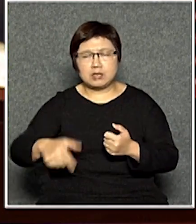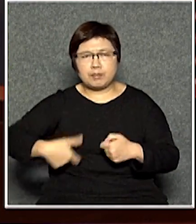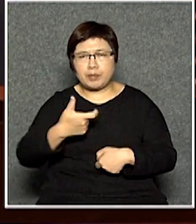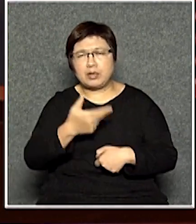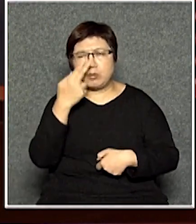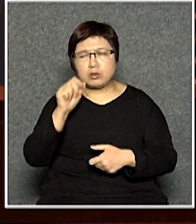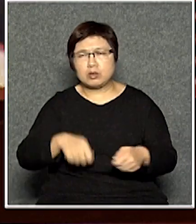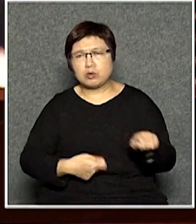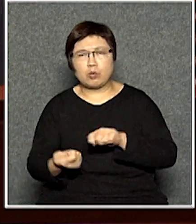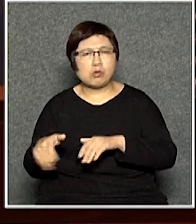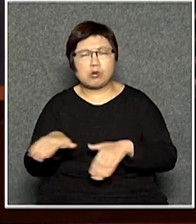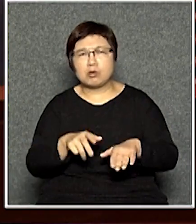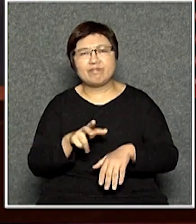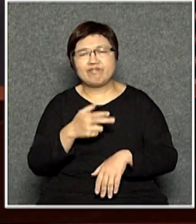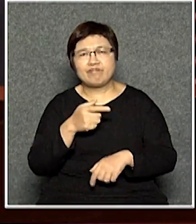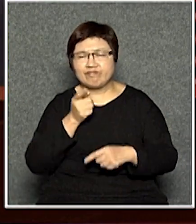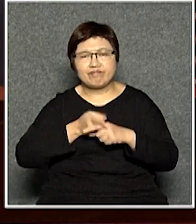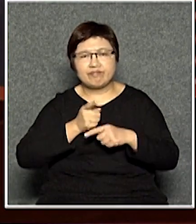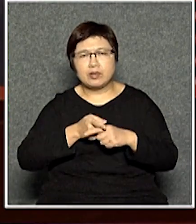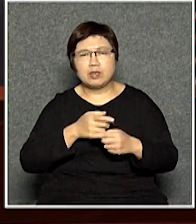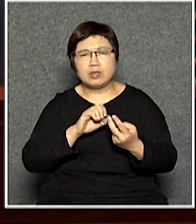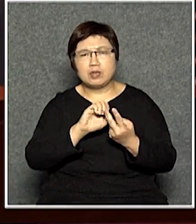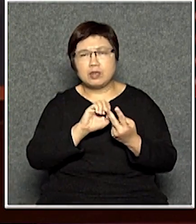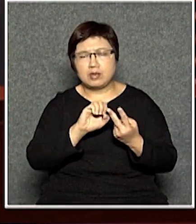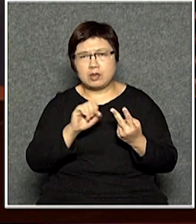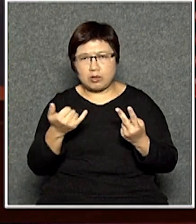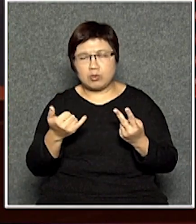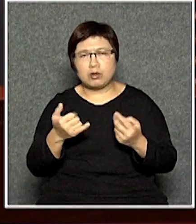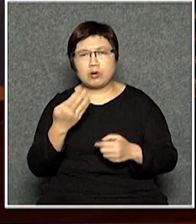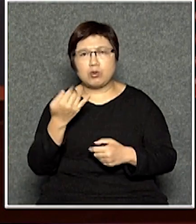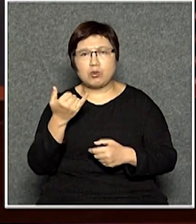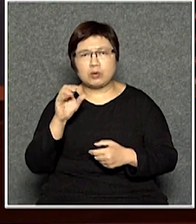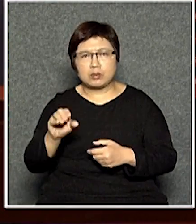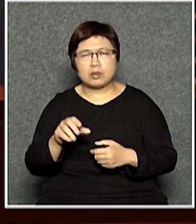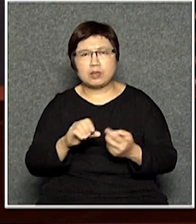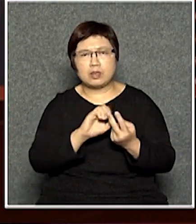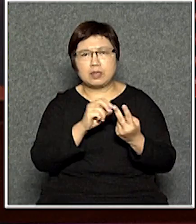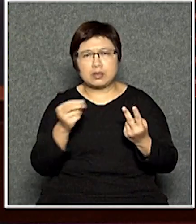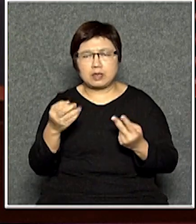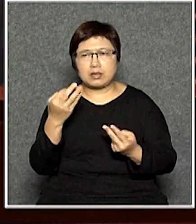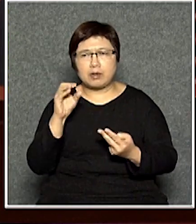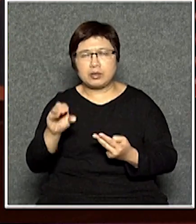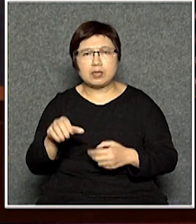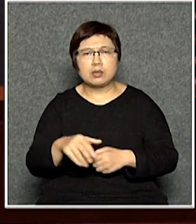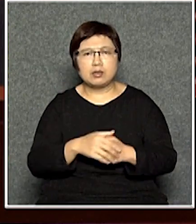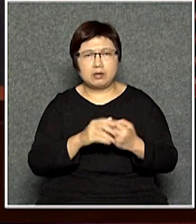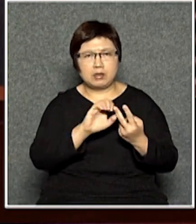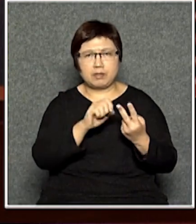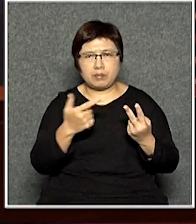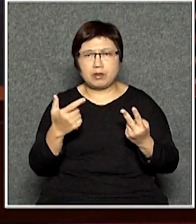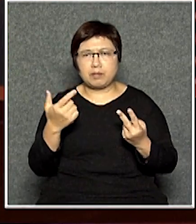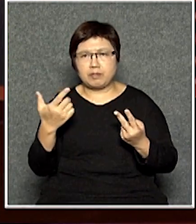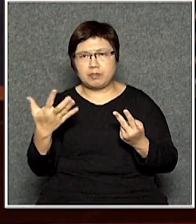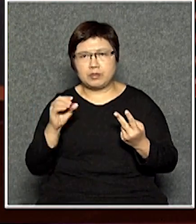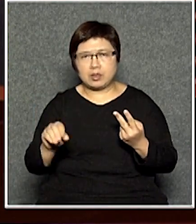是事實。2006年6億倒了下海，2007年3億多倒了下海，2008年5億，2009